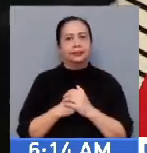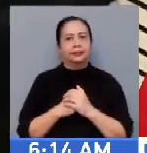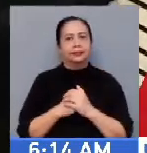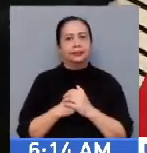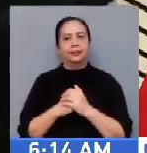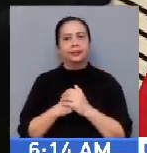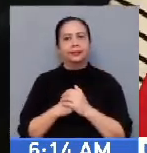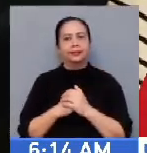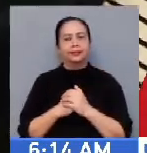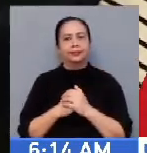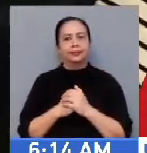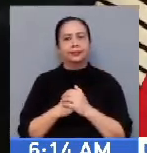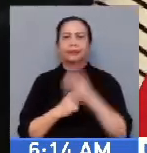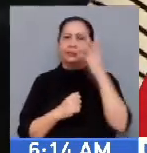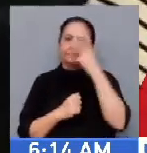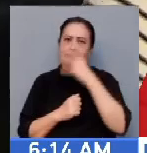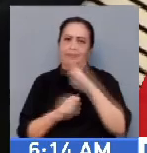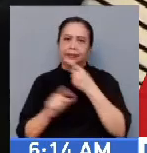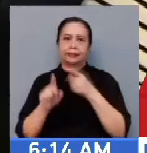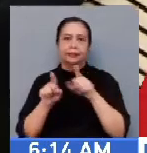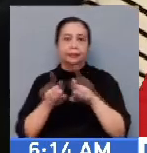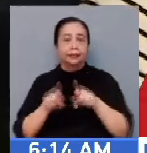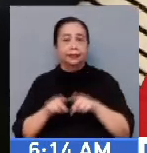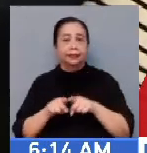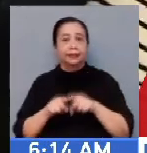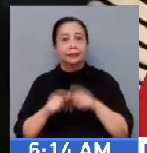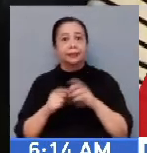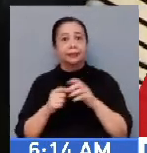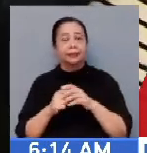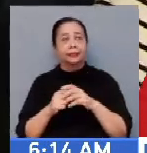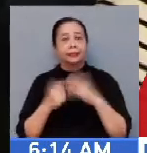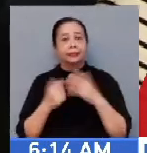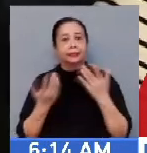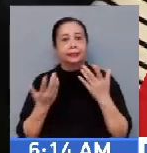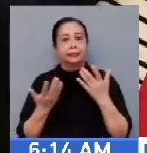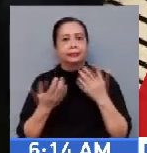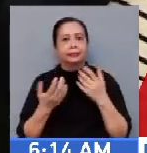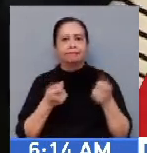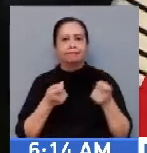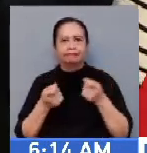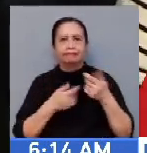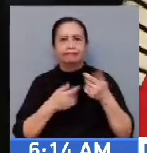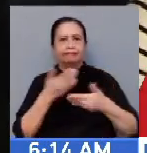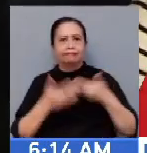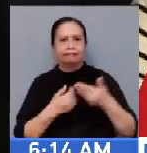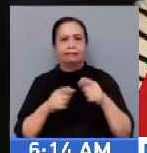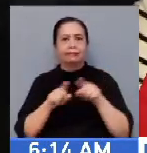maganda siya bilang maano magpalakad bilang nanay ganun.